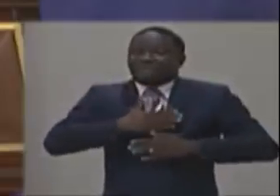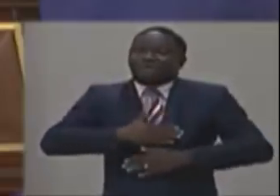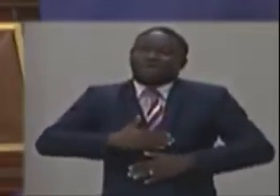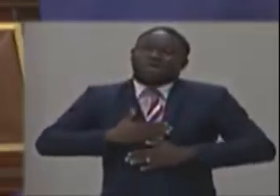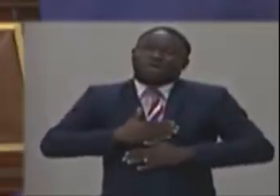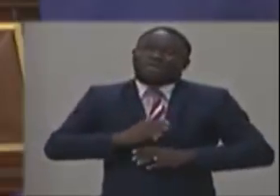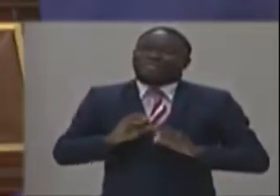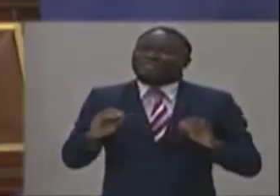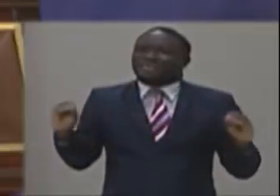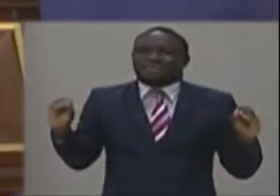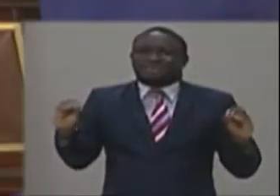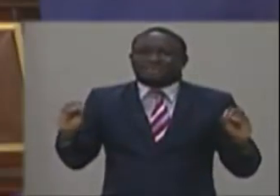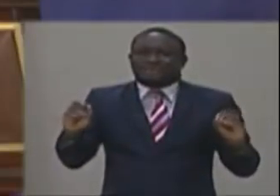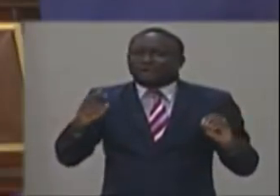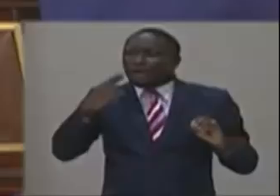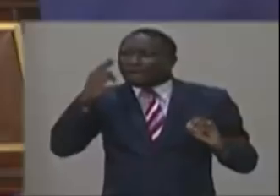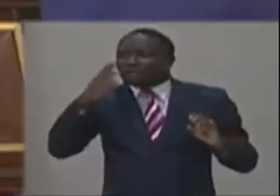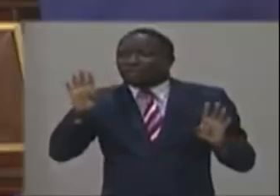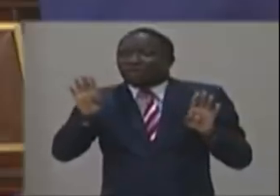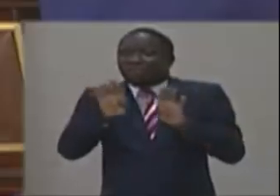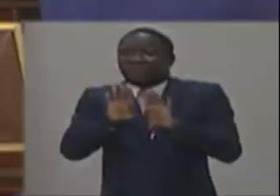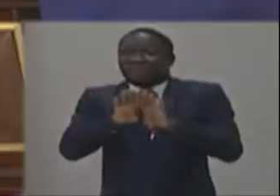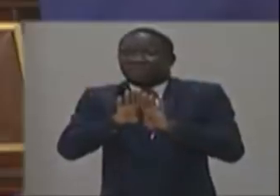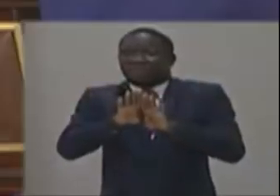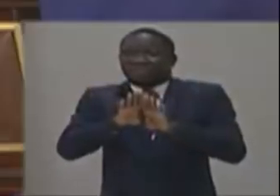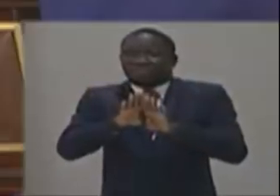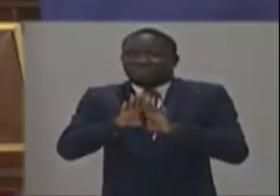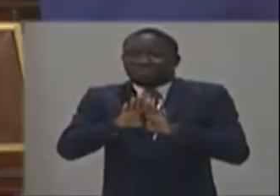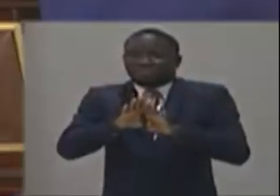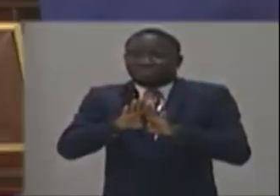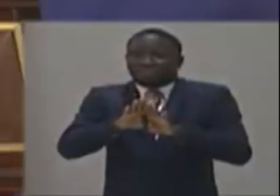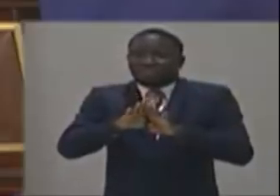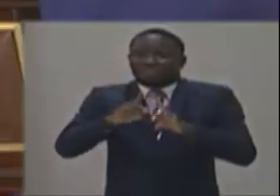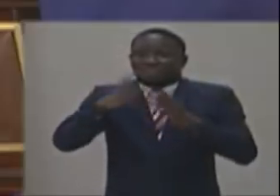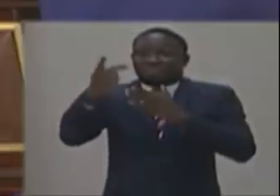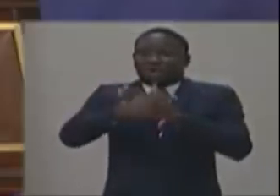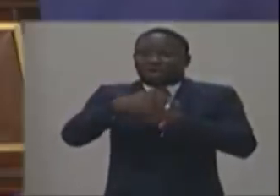pays. Les restaurants sont fermés. Les nightclubs sont